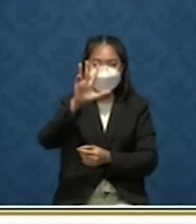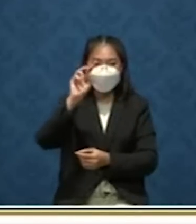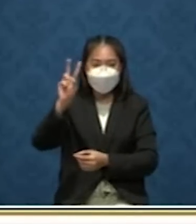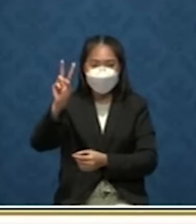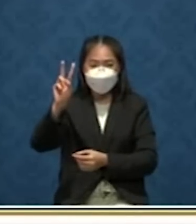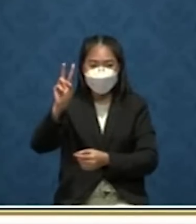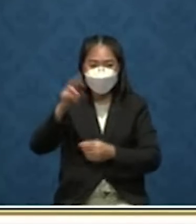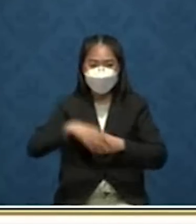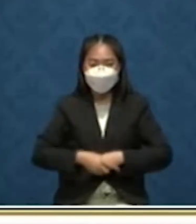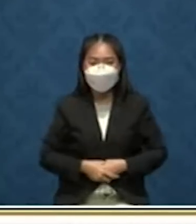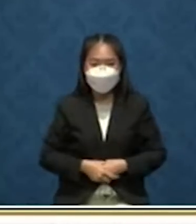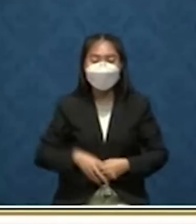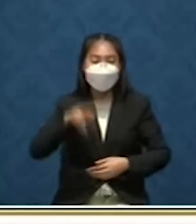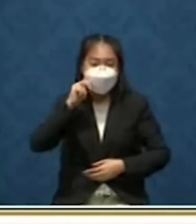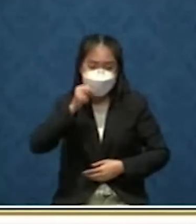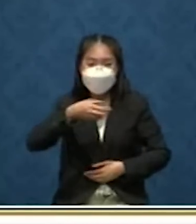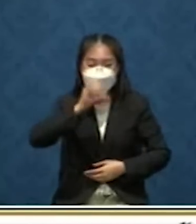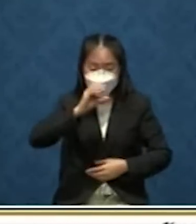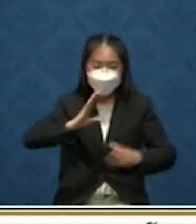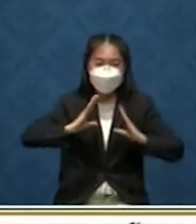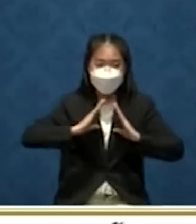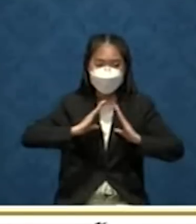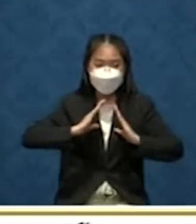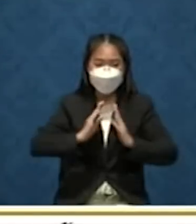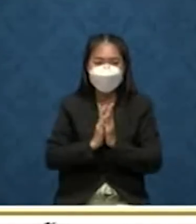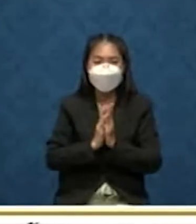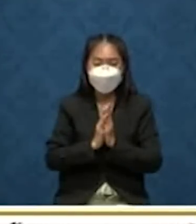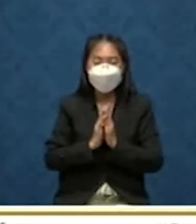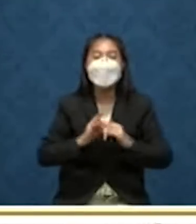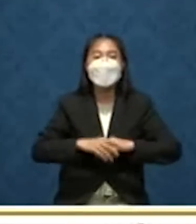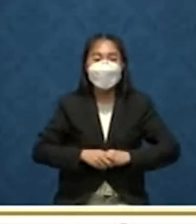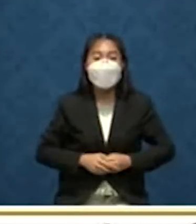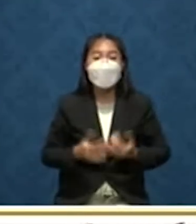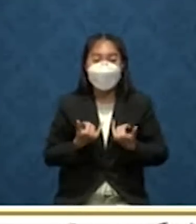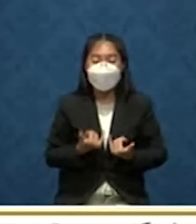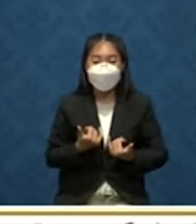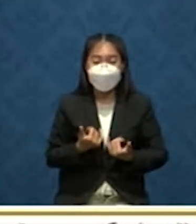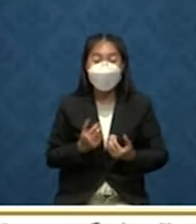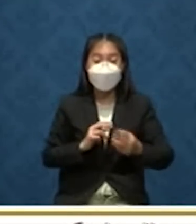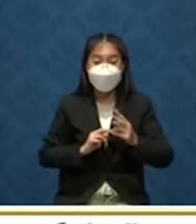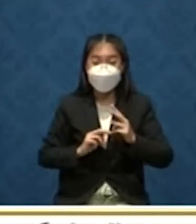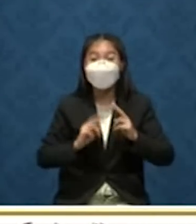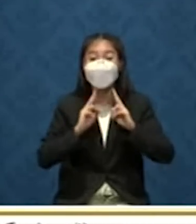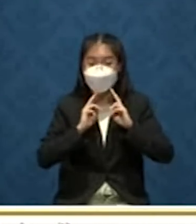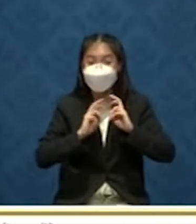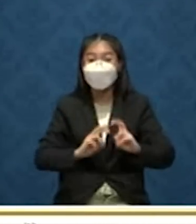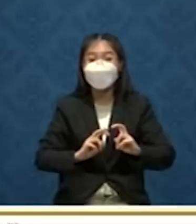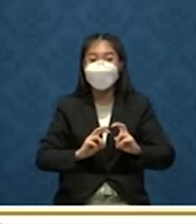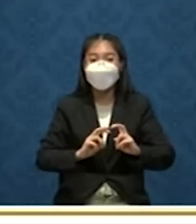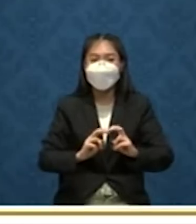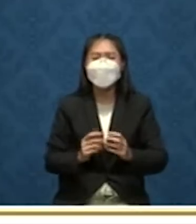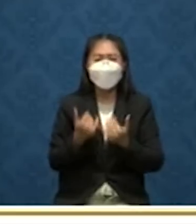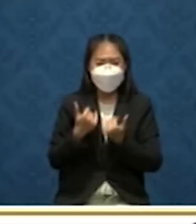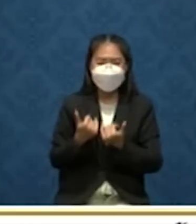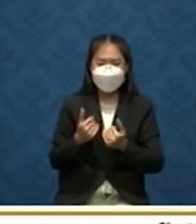เสีง ขอบคุท่นโรธครัผม วนิชัยนะครับก็ท่านลัซิบกัฑโรม ออกไปไกล